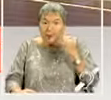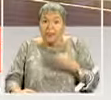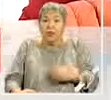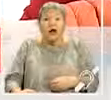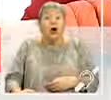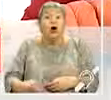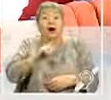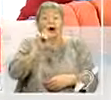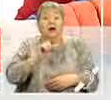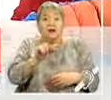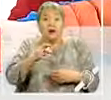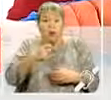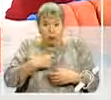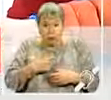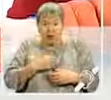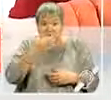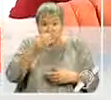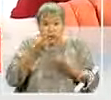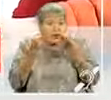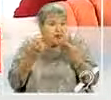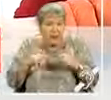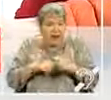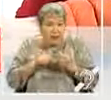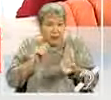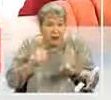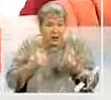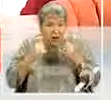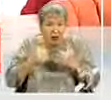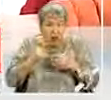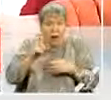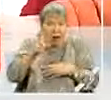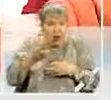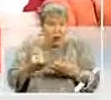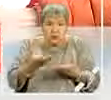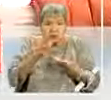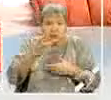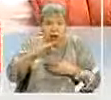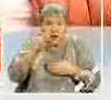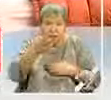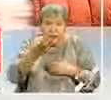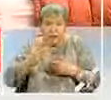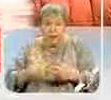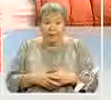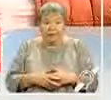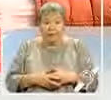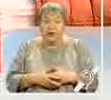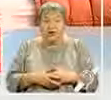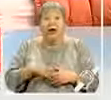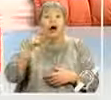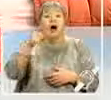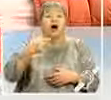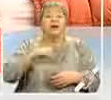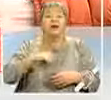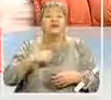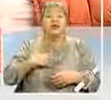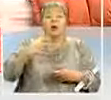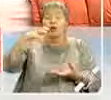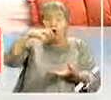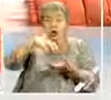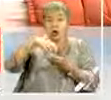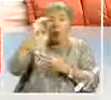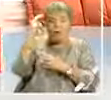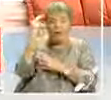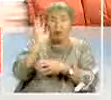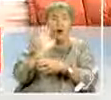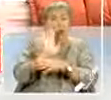Ne spuneți ce s-a întâmplat astăzi aici și ce ați găsit? Ne aflăm pe amplasamentul unui operator care este autorizat